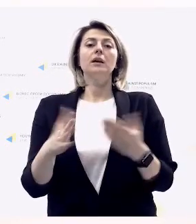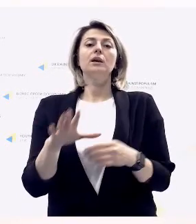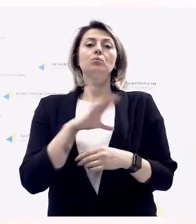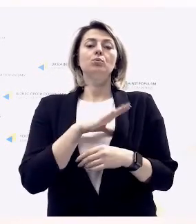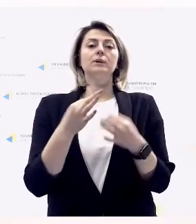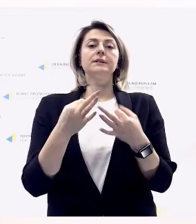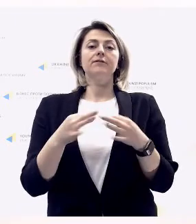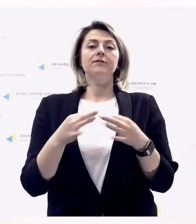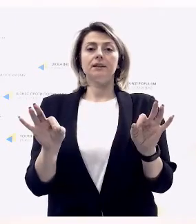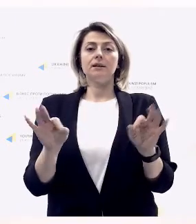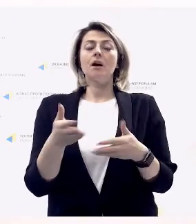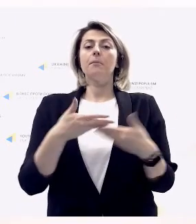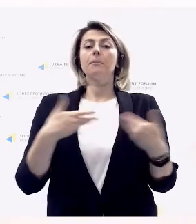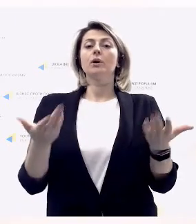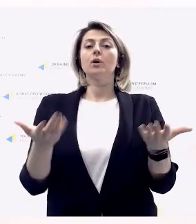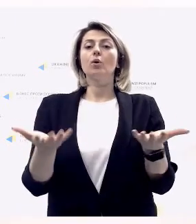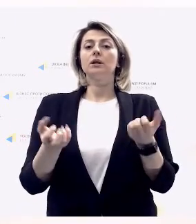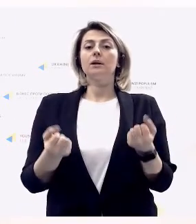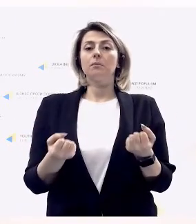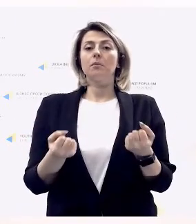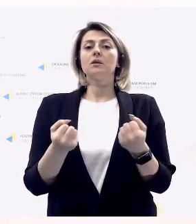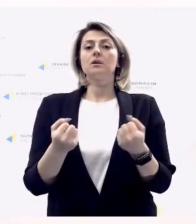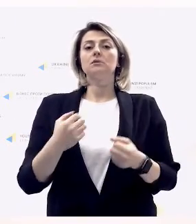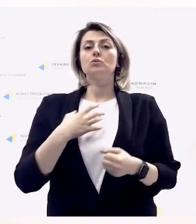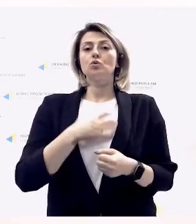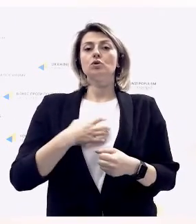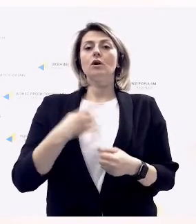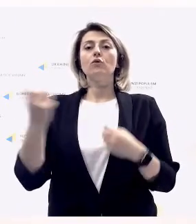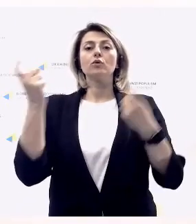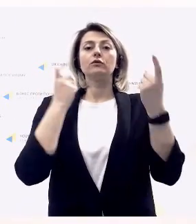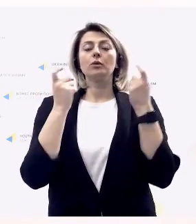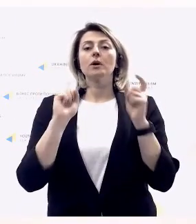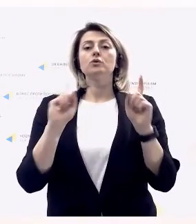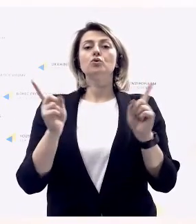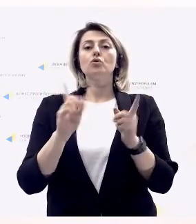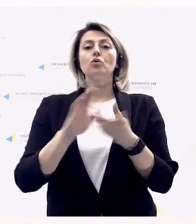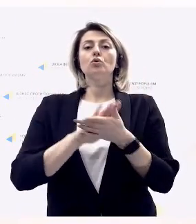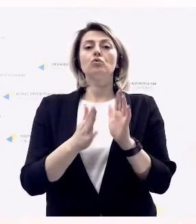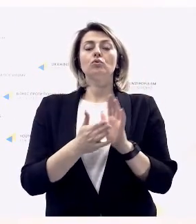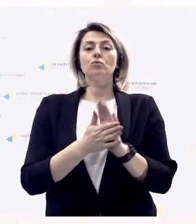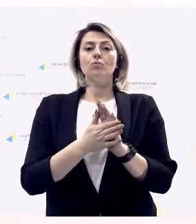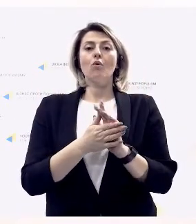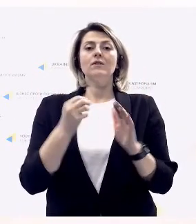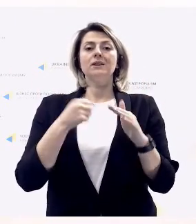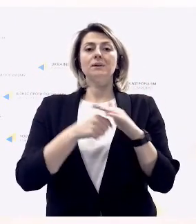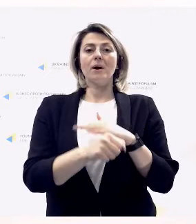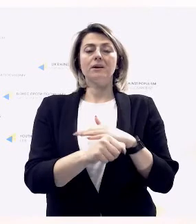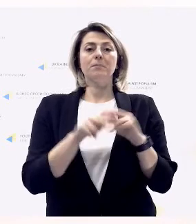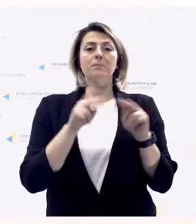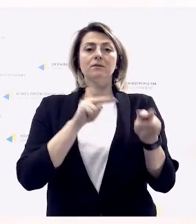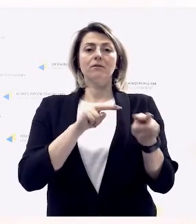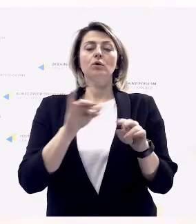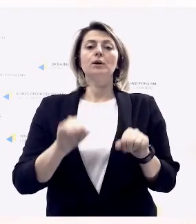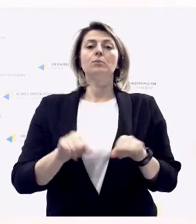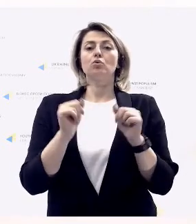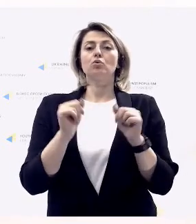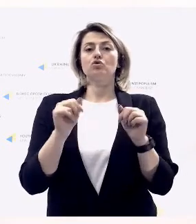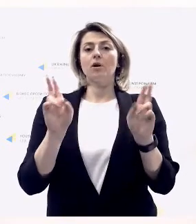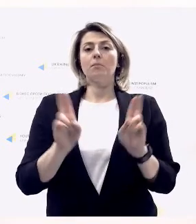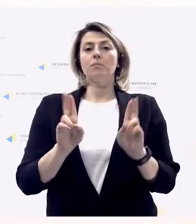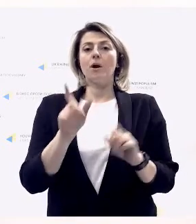були звільнені, ми отримали суттєву інформацію щодо умов тримання під вартою і порушень прав людини